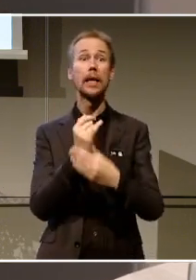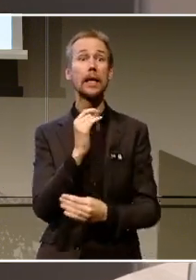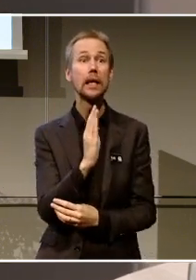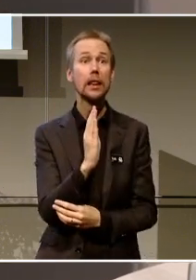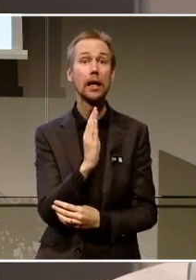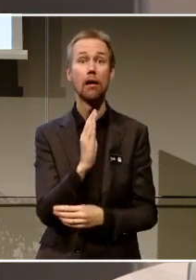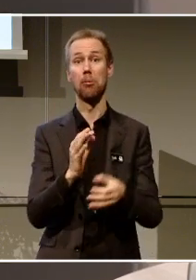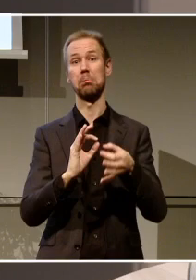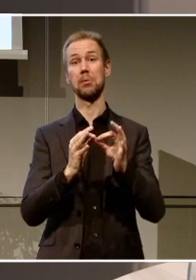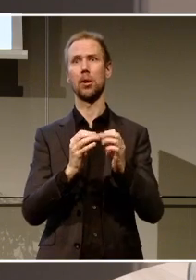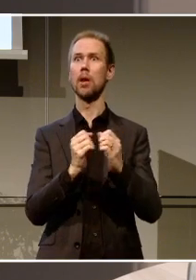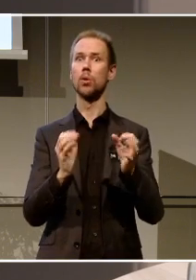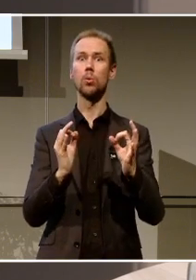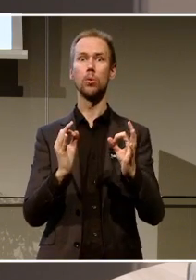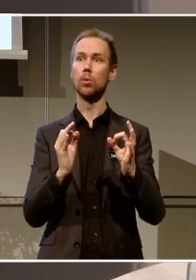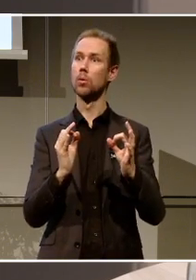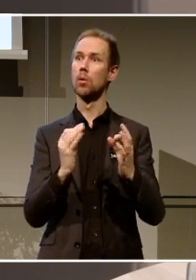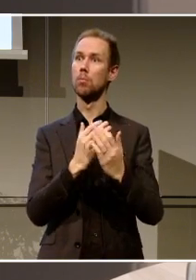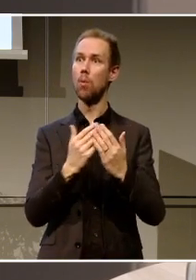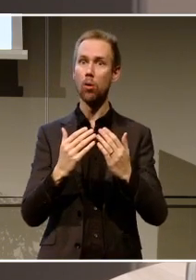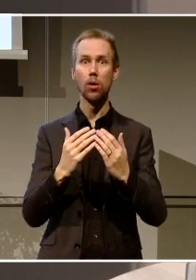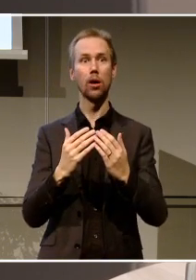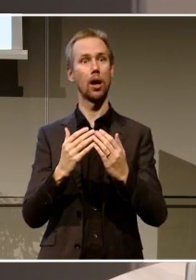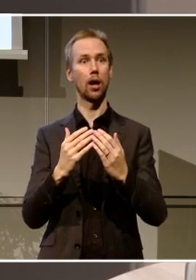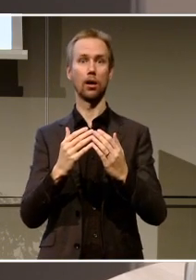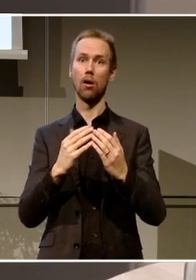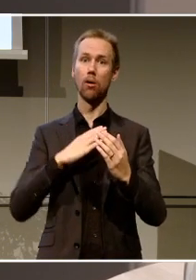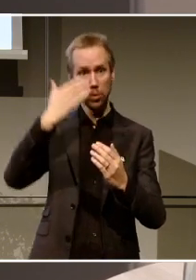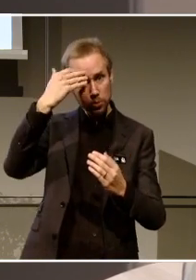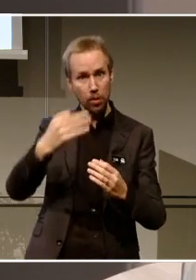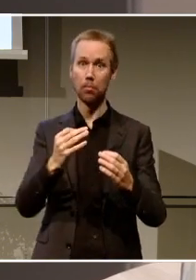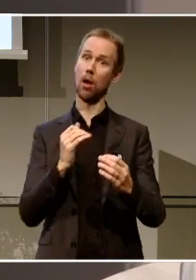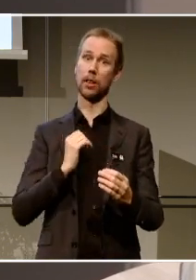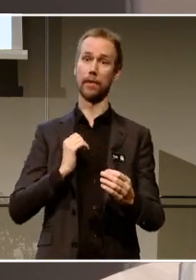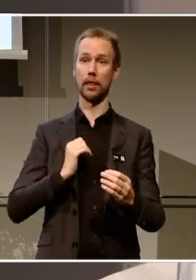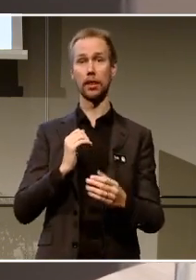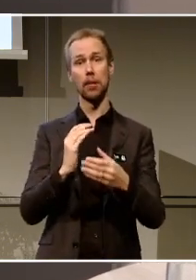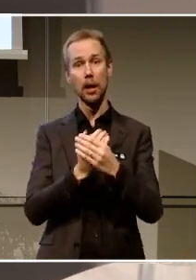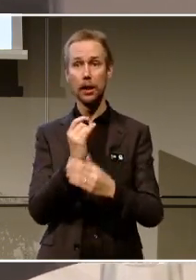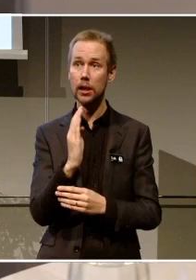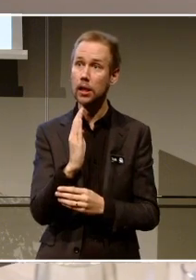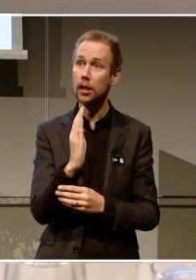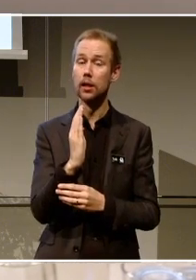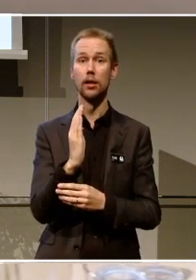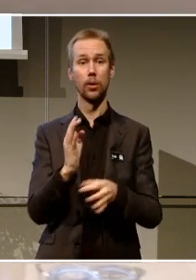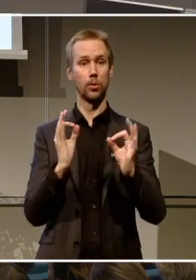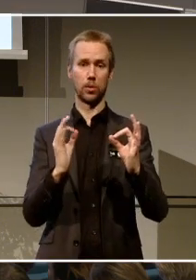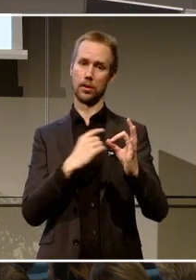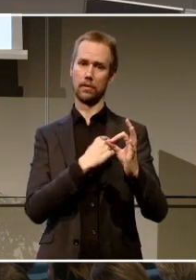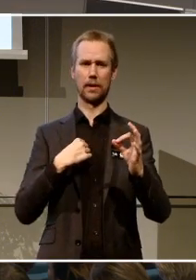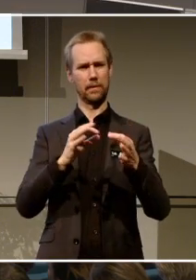tillgång till BankID? Hur många klarar av att använda BankID på det här sättet? Hur lägger vi upp en effektiv tjänst